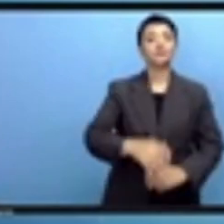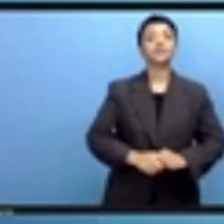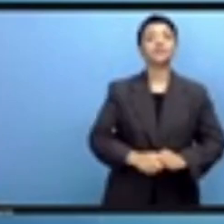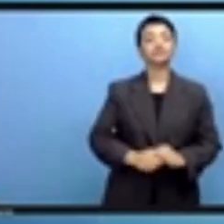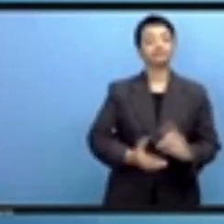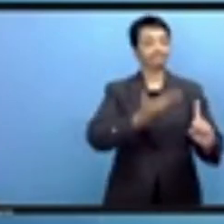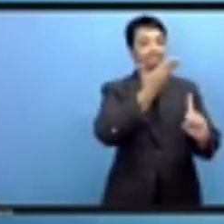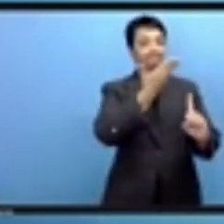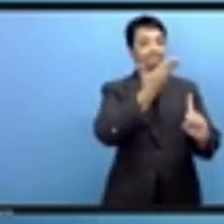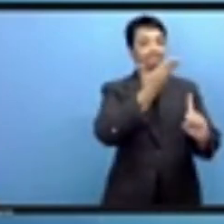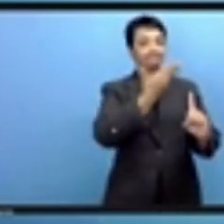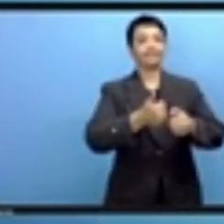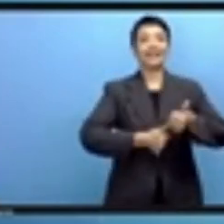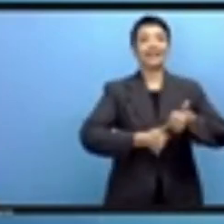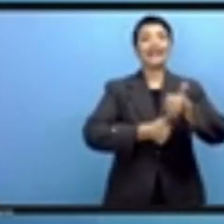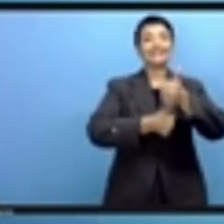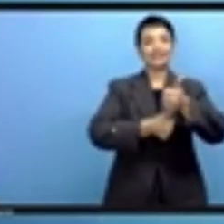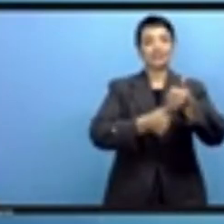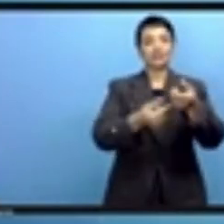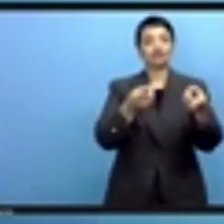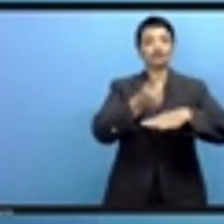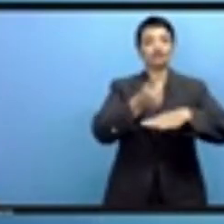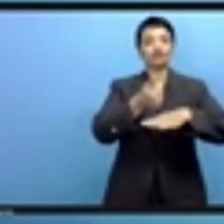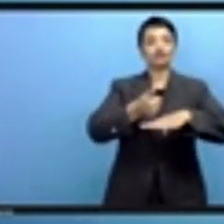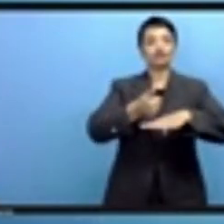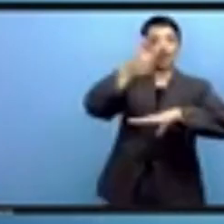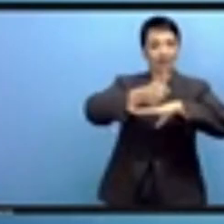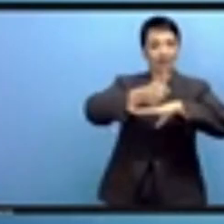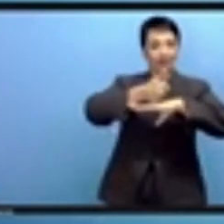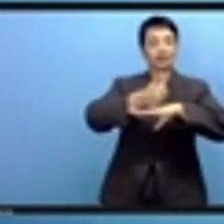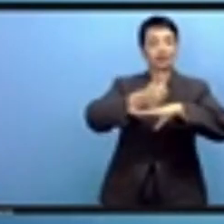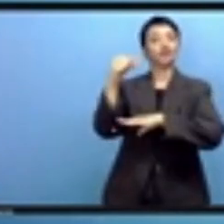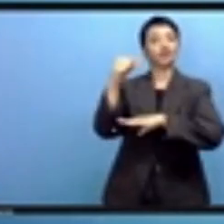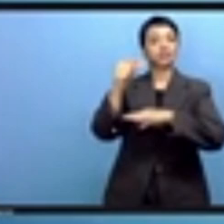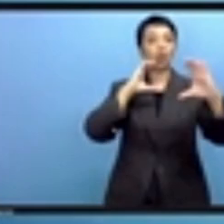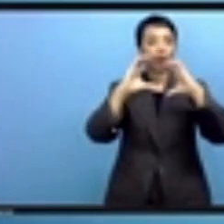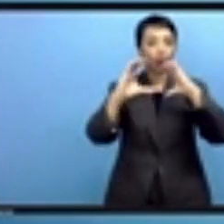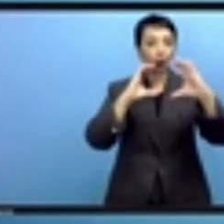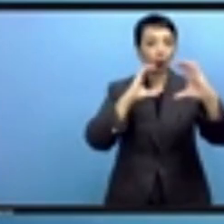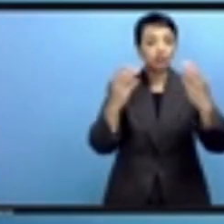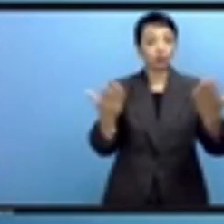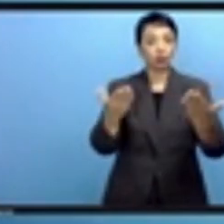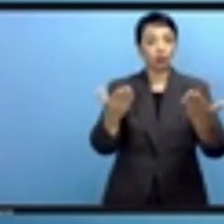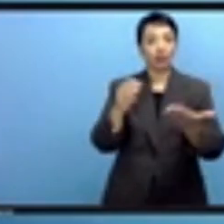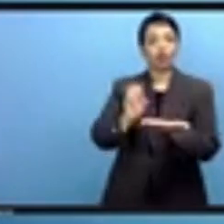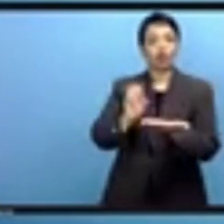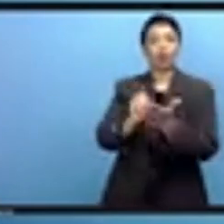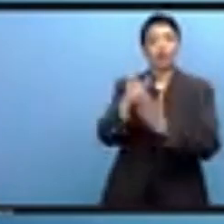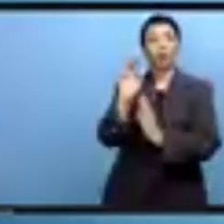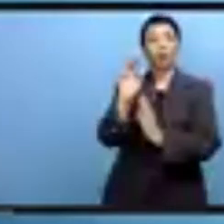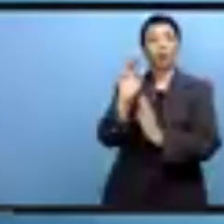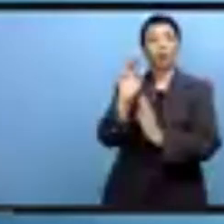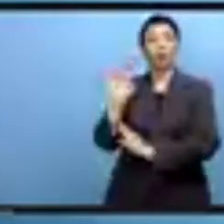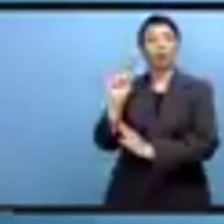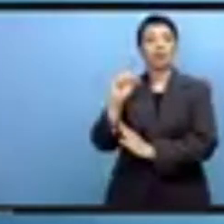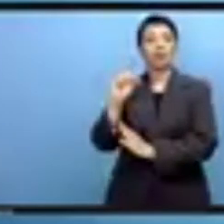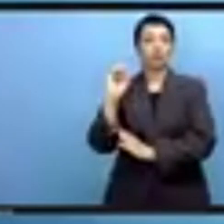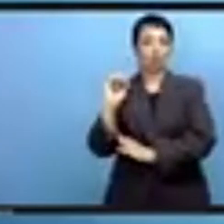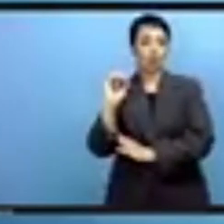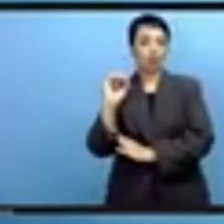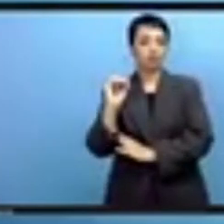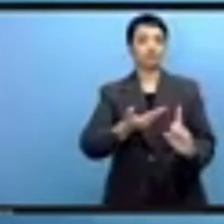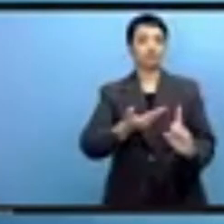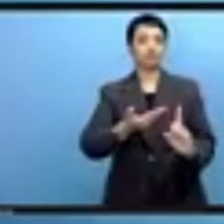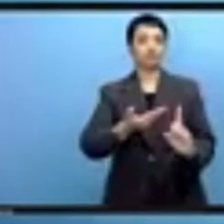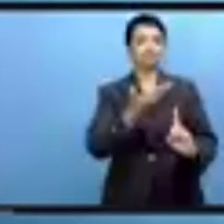我们有请陶菲克·吉拉西博士，他是联合国教科文组织通信和信息事务的助理总干事，有请